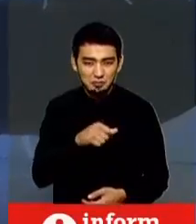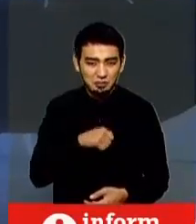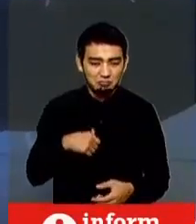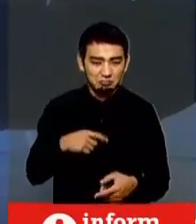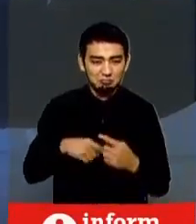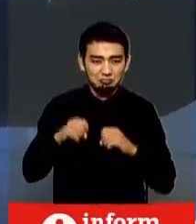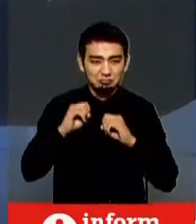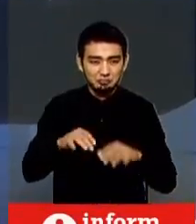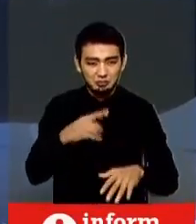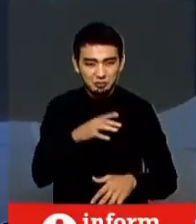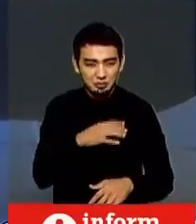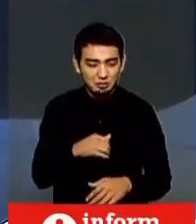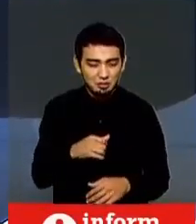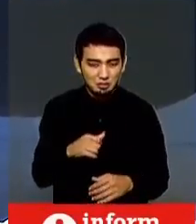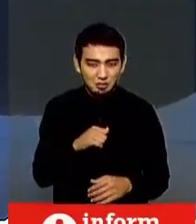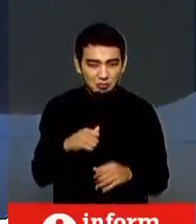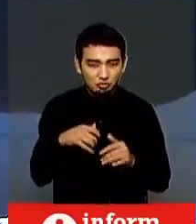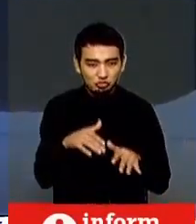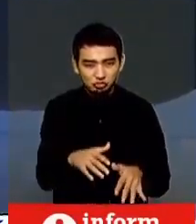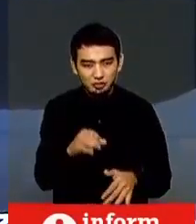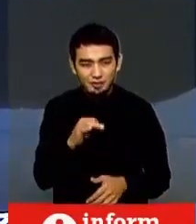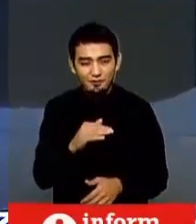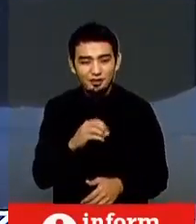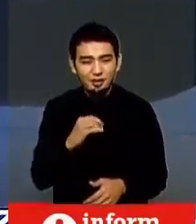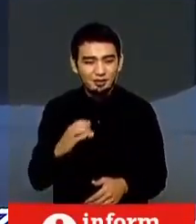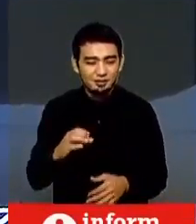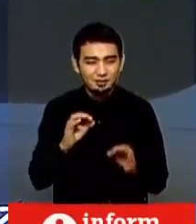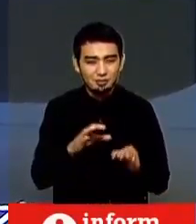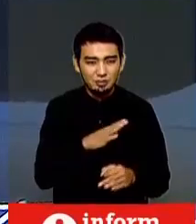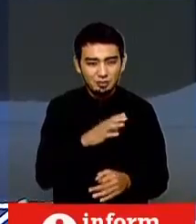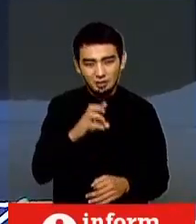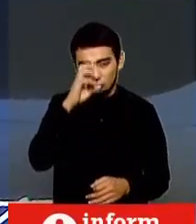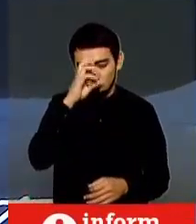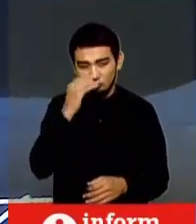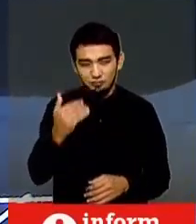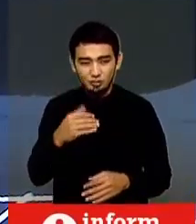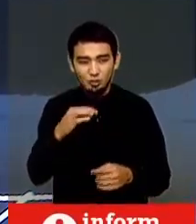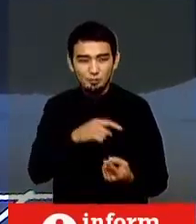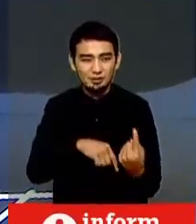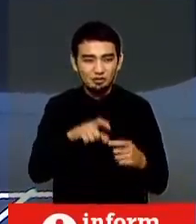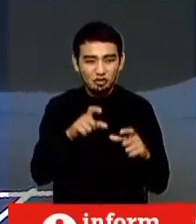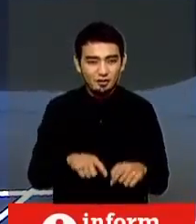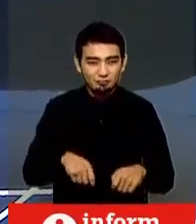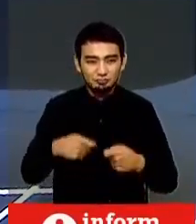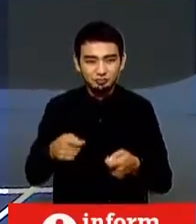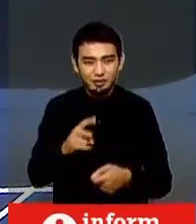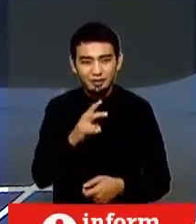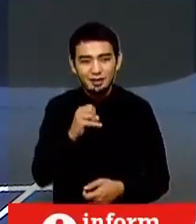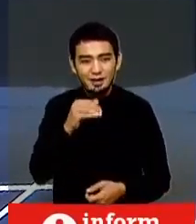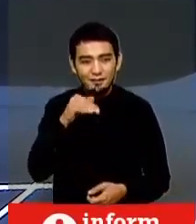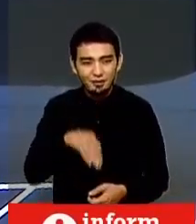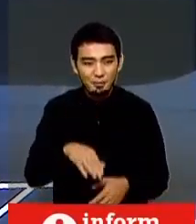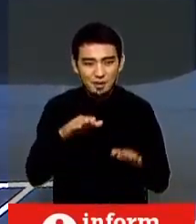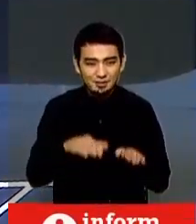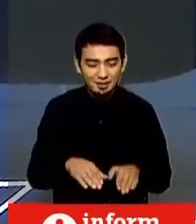пресс-служба агентства по финансовому мониторингу. Таким образом, в собственность государства предприниматель передал нефтяное